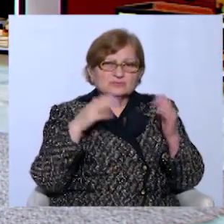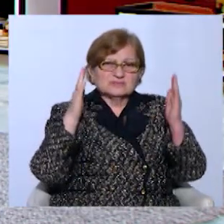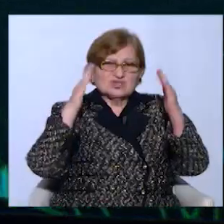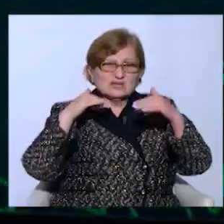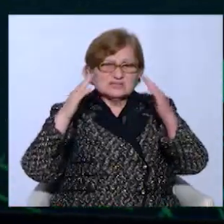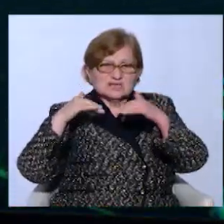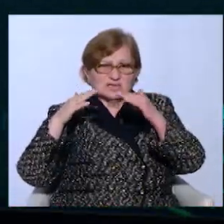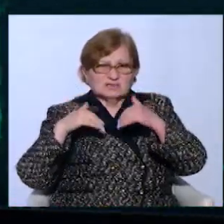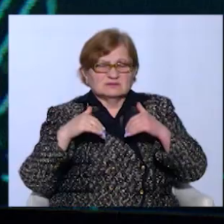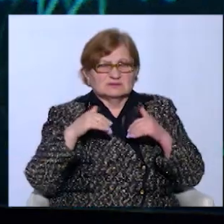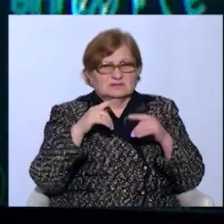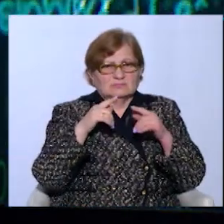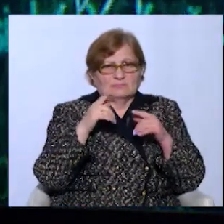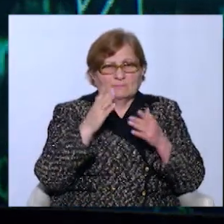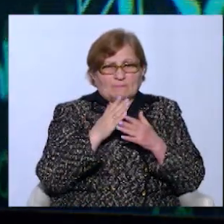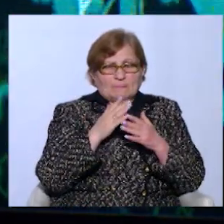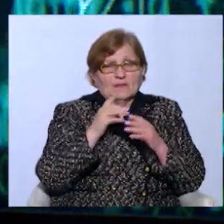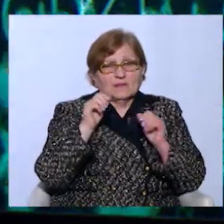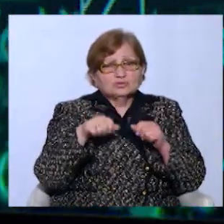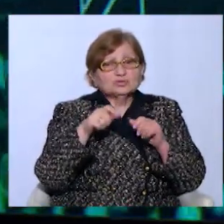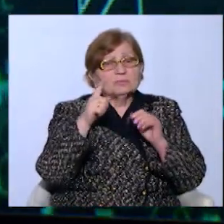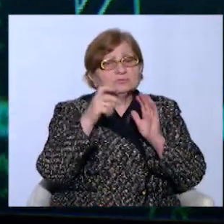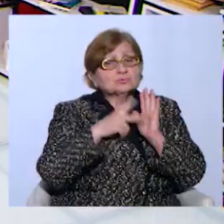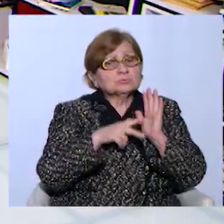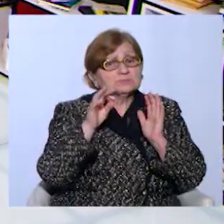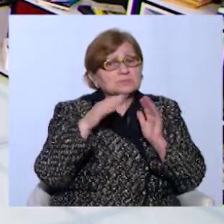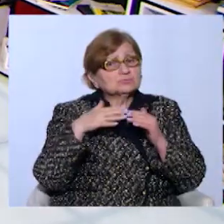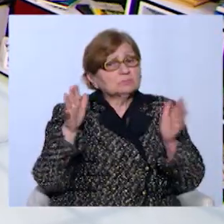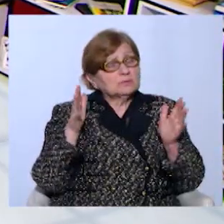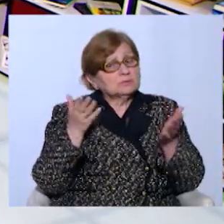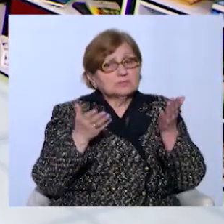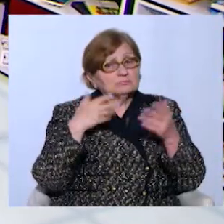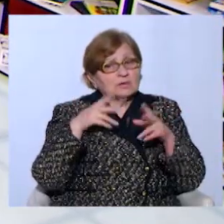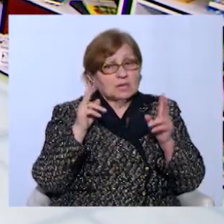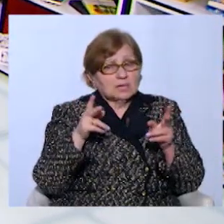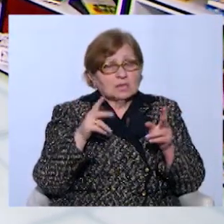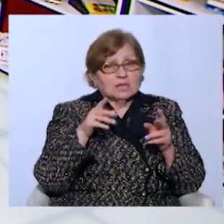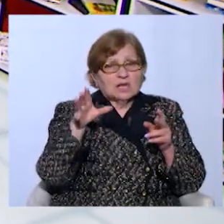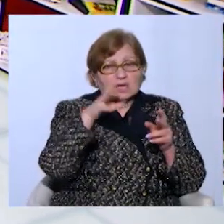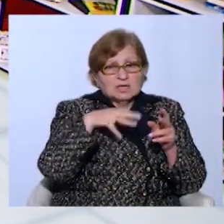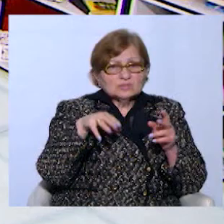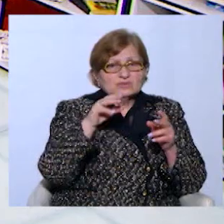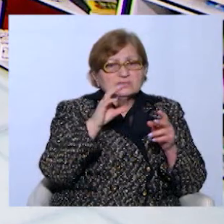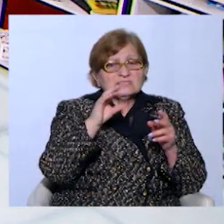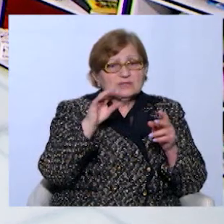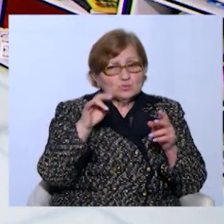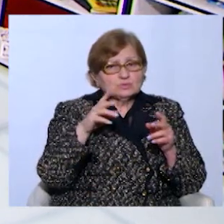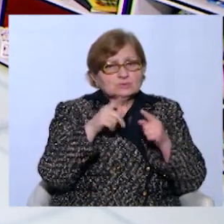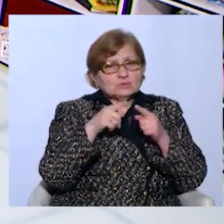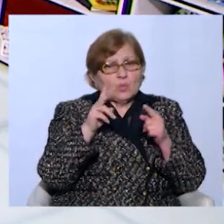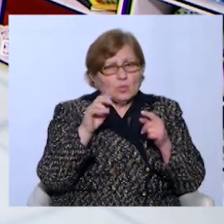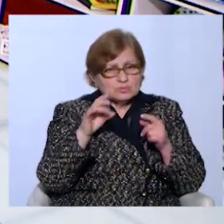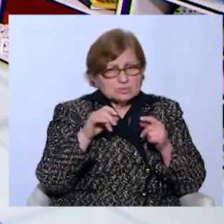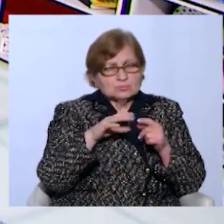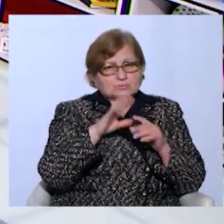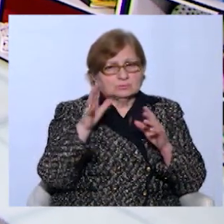განვიხილოთ, შეგისწავლიათ კიდევაც, სადაც კუთხე შეიძლება 180 გრადუსზე მეტი იყოს. ამიტომ საჭიროა სინუსების კოსინუსების ცნება, განზოგადება სხვა